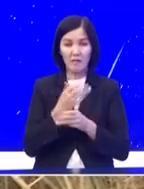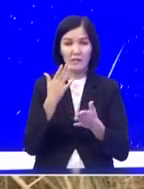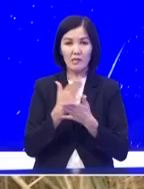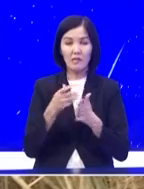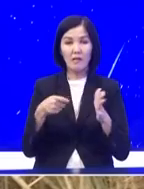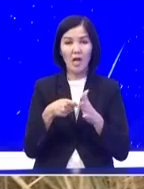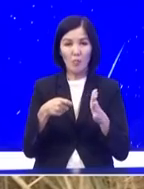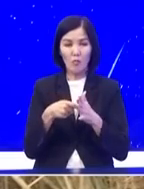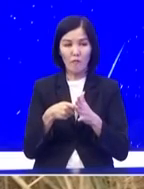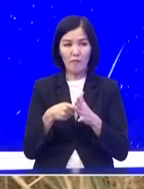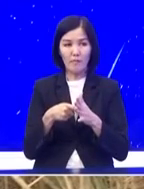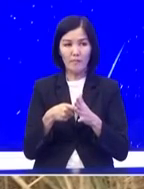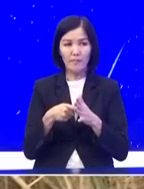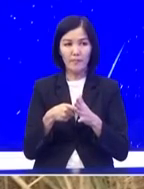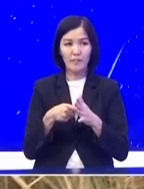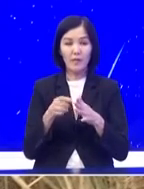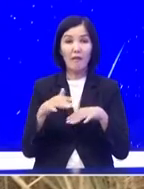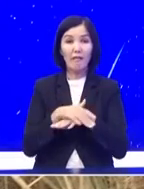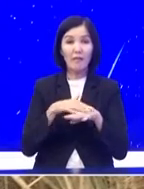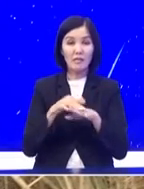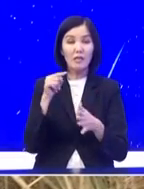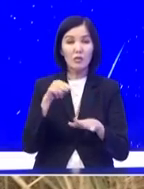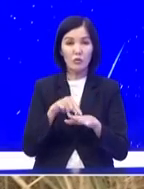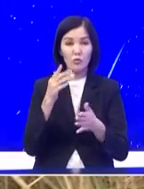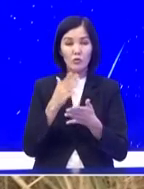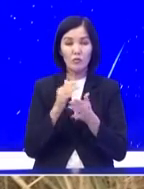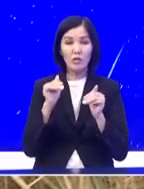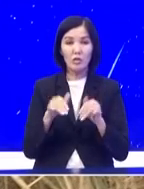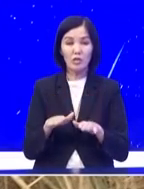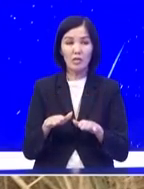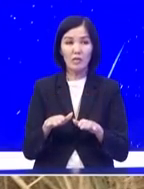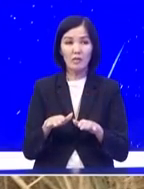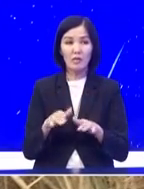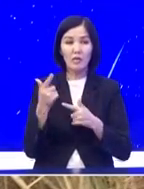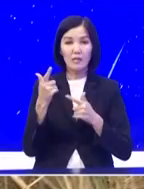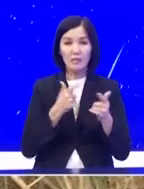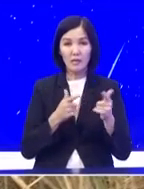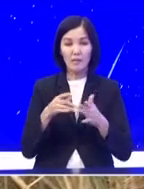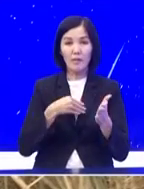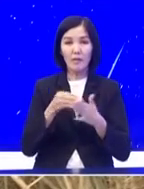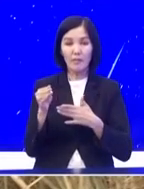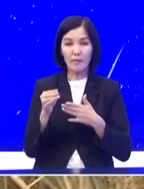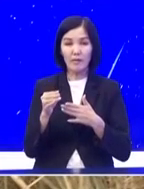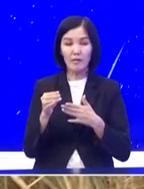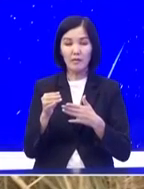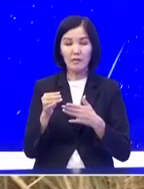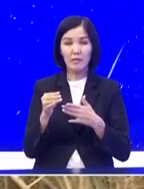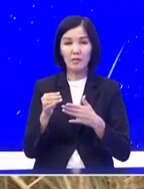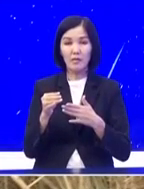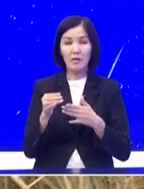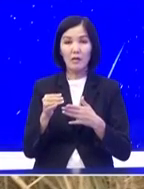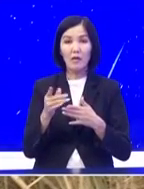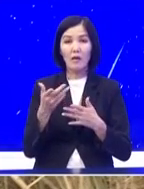кормов. Это население чувствует. Решили заготавливать, закупать корма. А когда